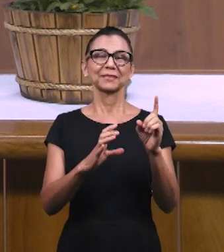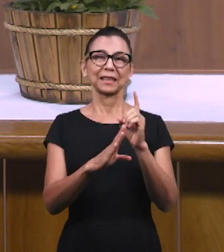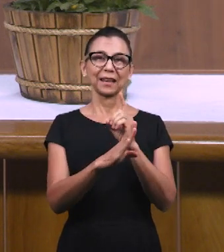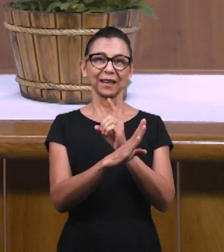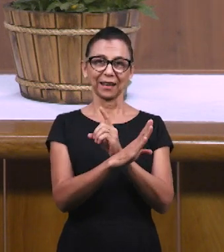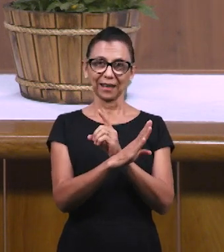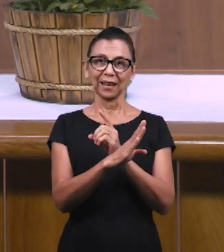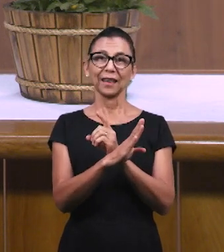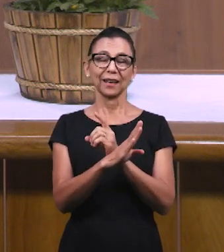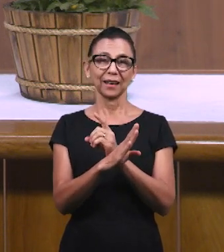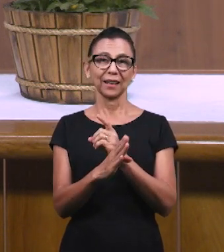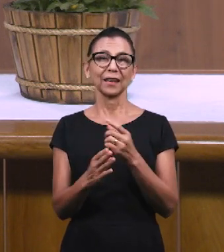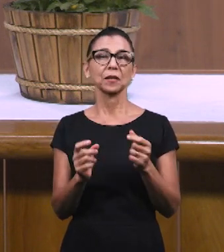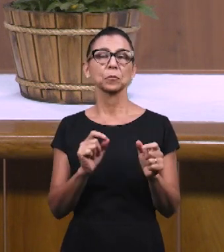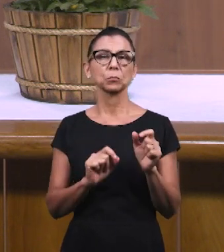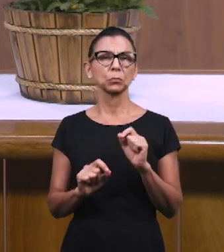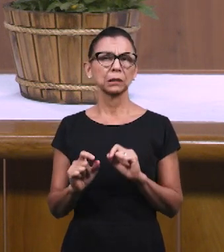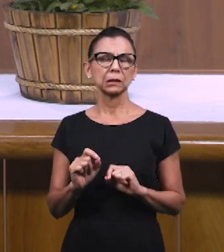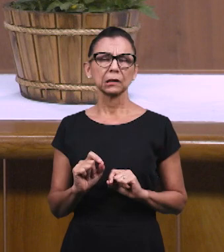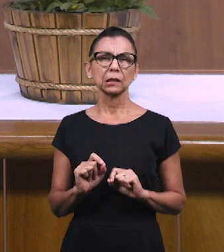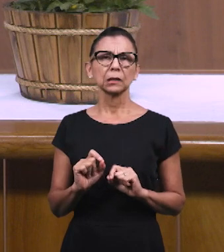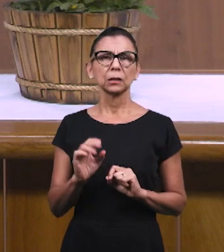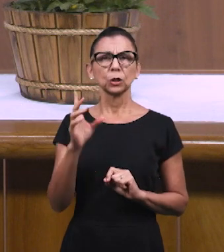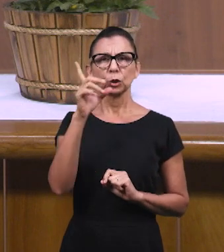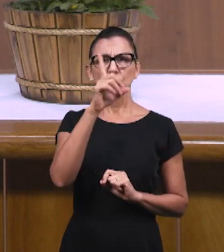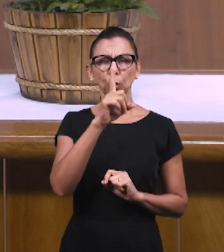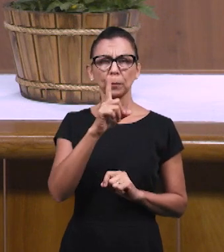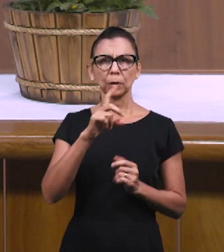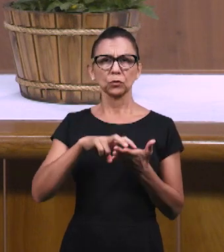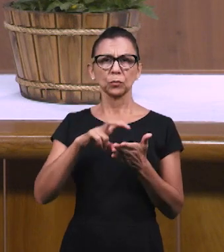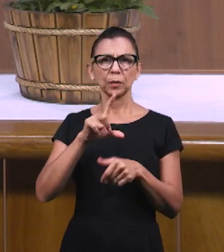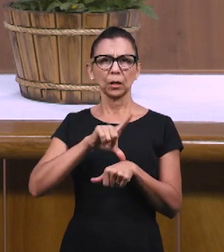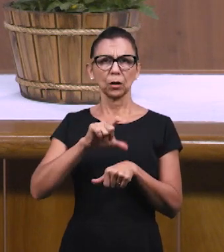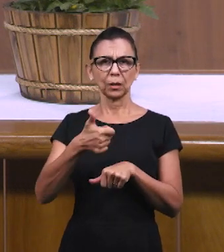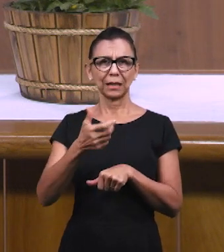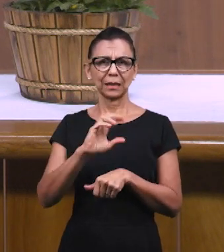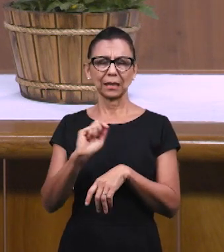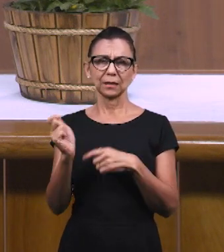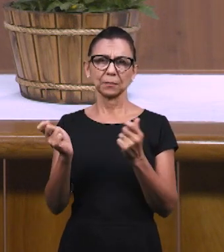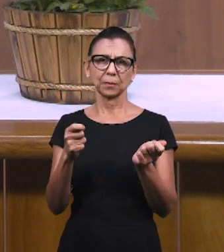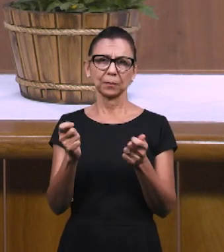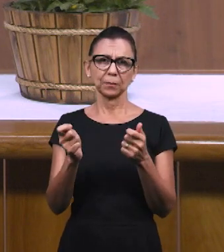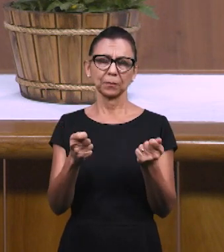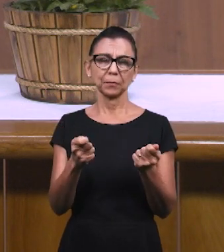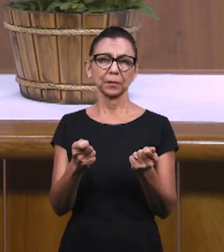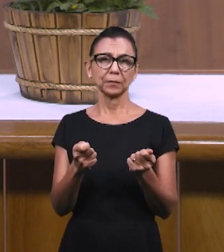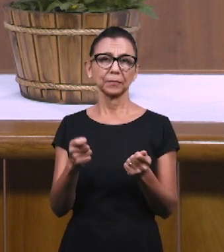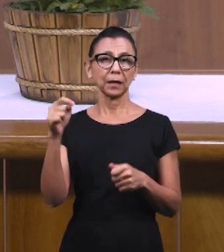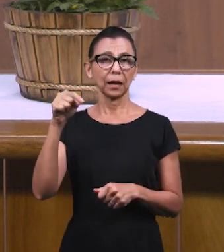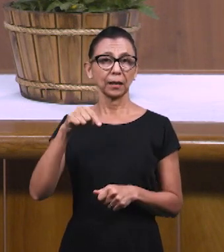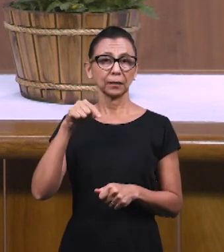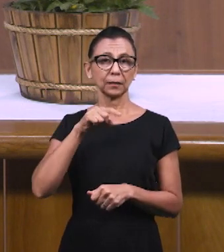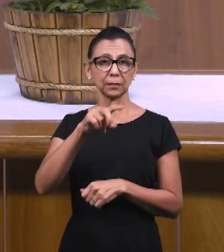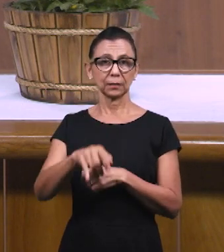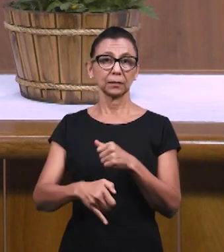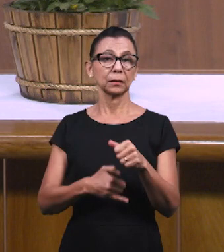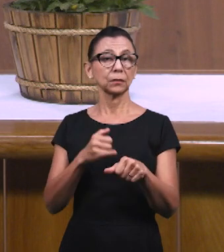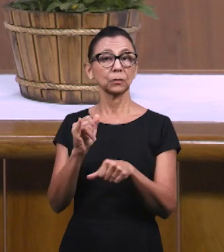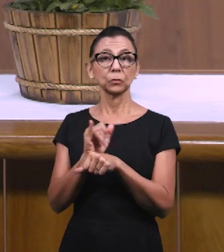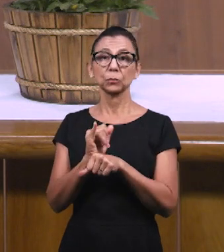biblique dominicale. L'école biblique qui se passe tous les dimanches matin à 10 heures à notre canal